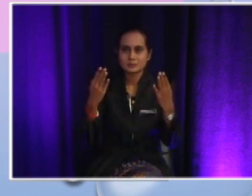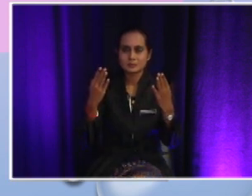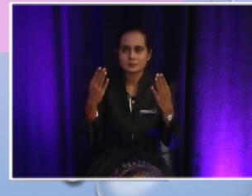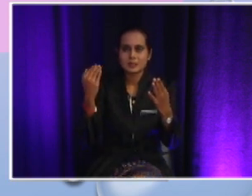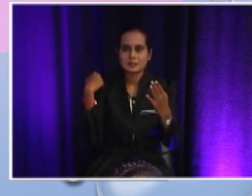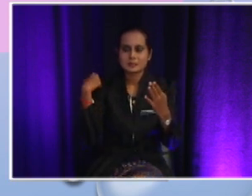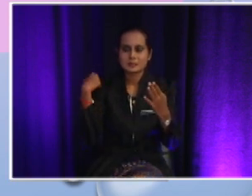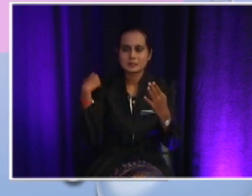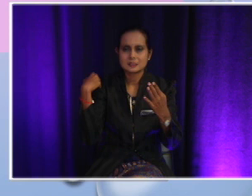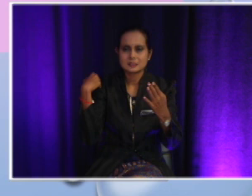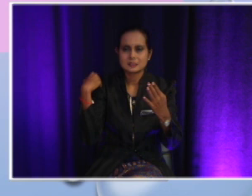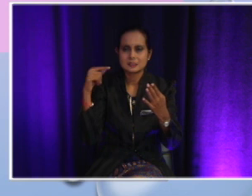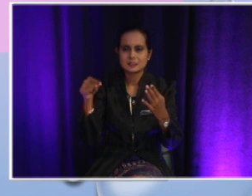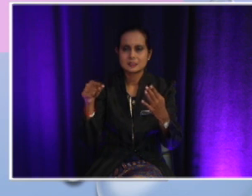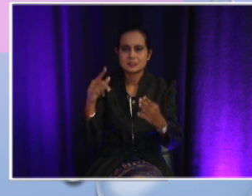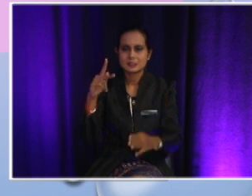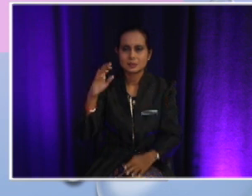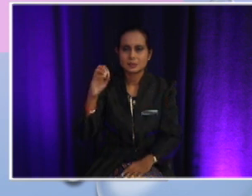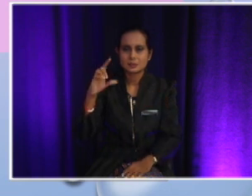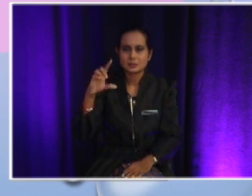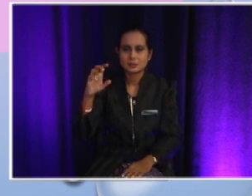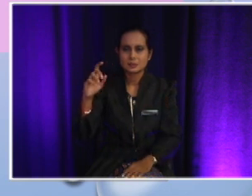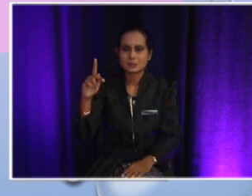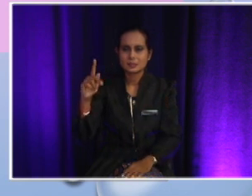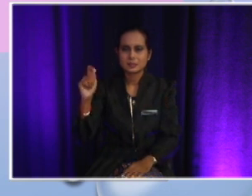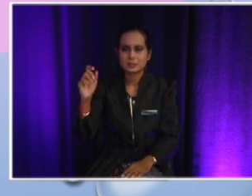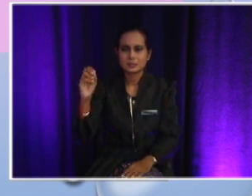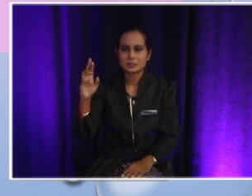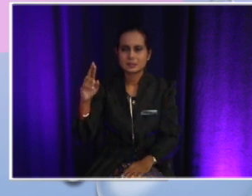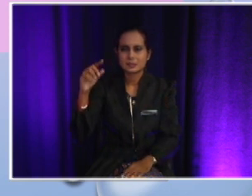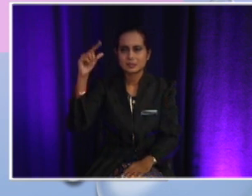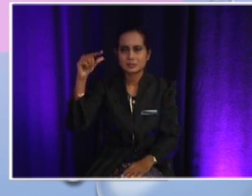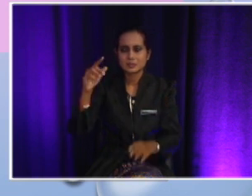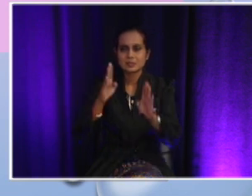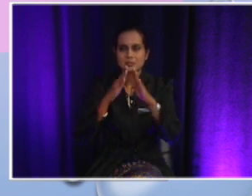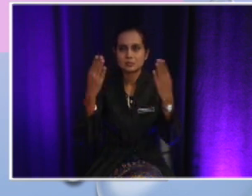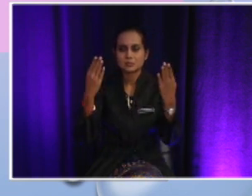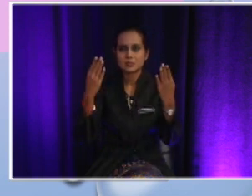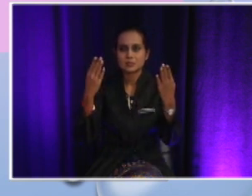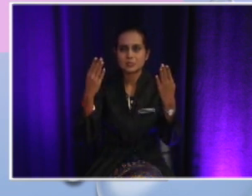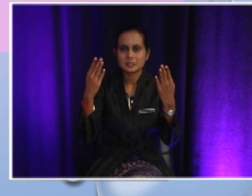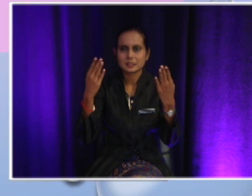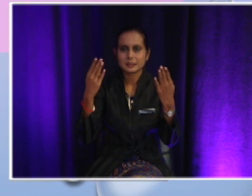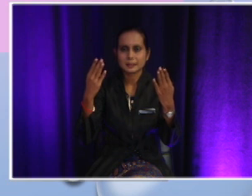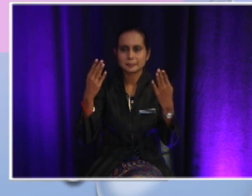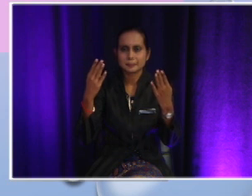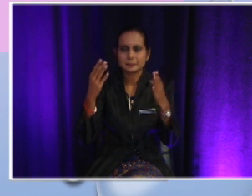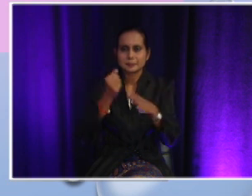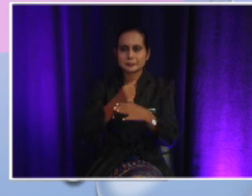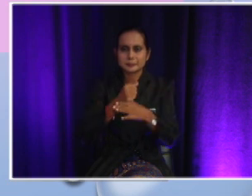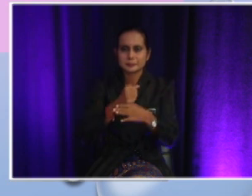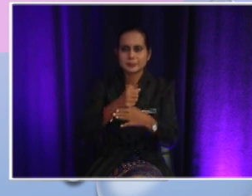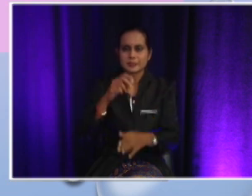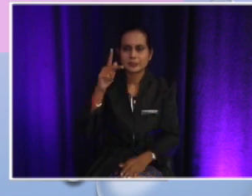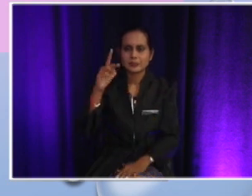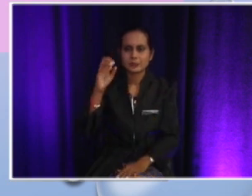titik ni adalah kolektor dengan emitter di sini. Bila suis terbuka, seolah-olah antara tamatan kolektor dengan emitter ni